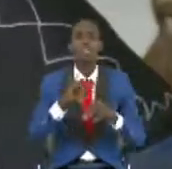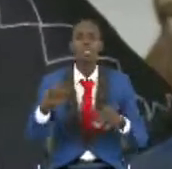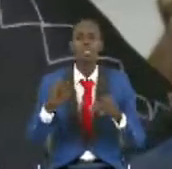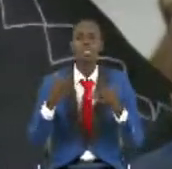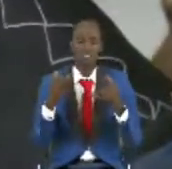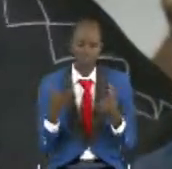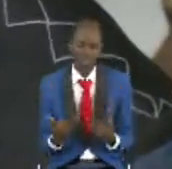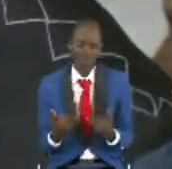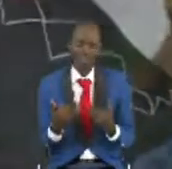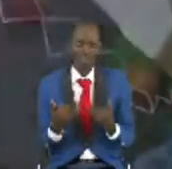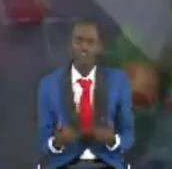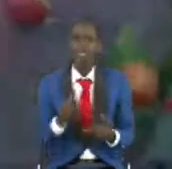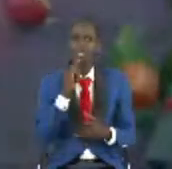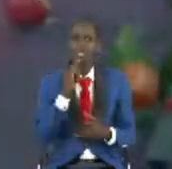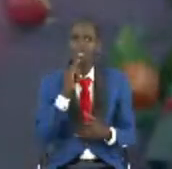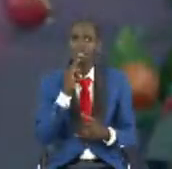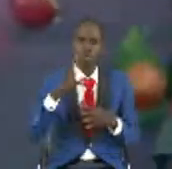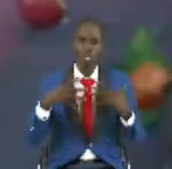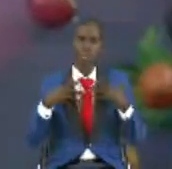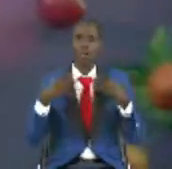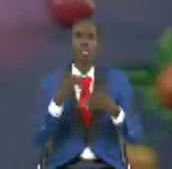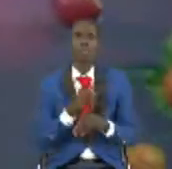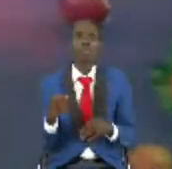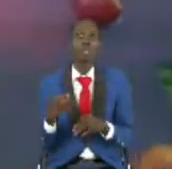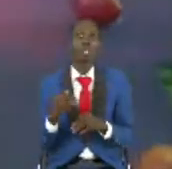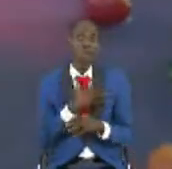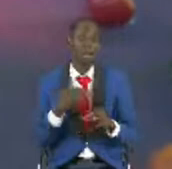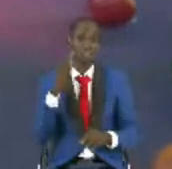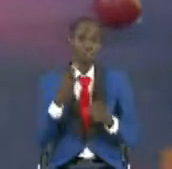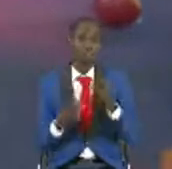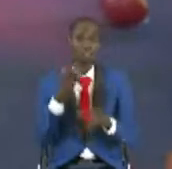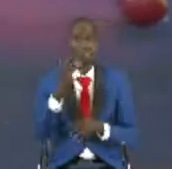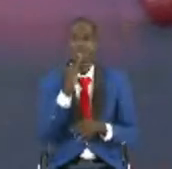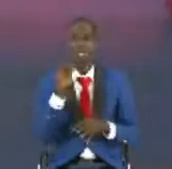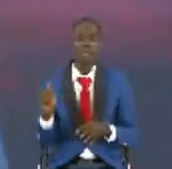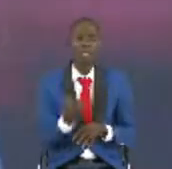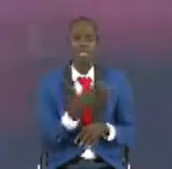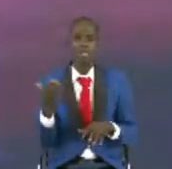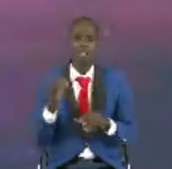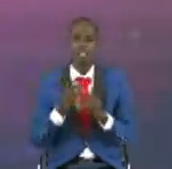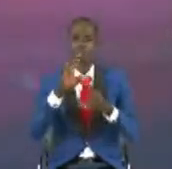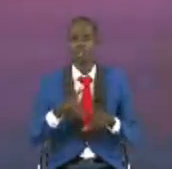Maintenant. C'est ta guérison. Et s'il y a quelque chose dans ta vie